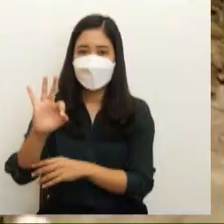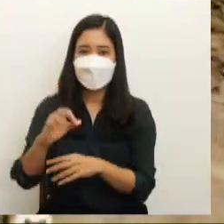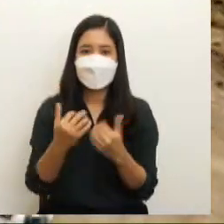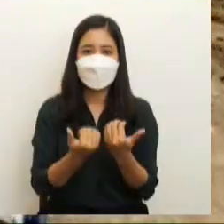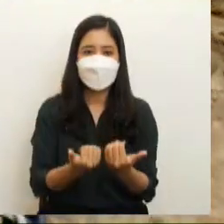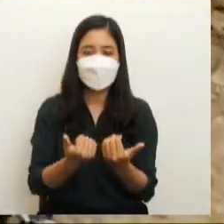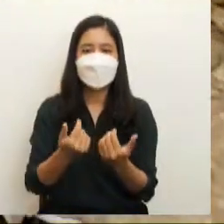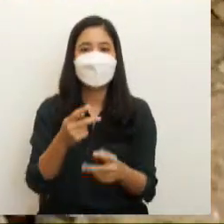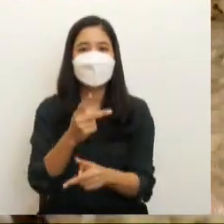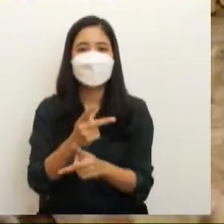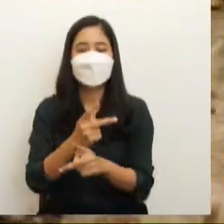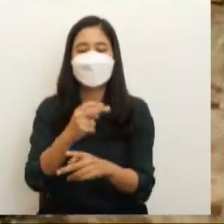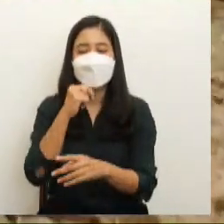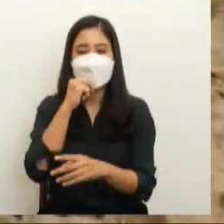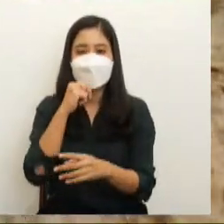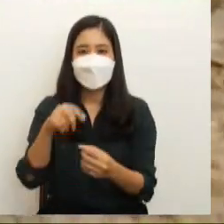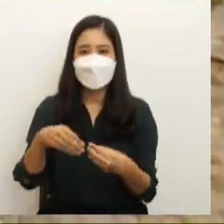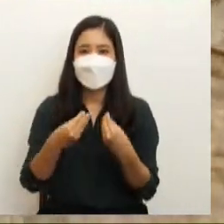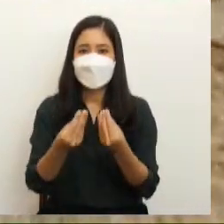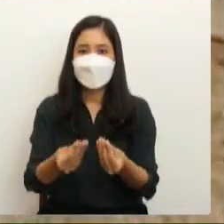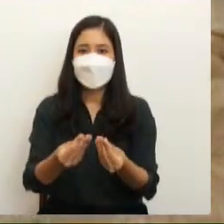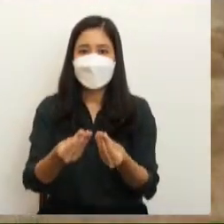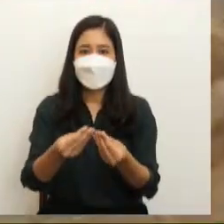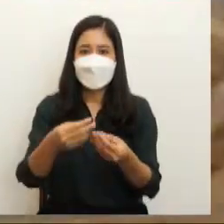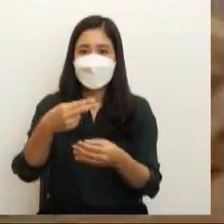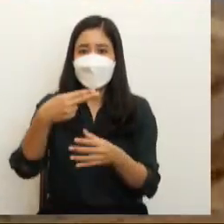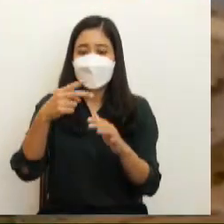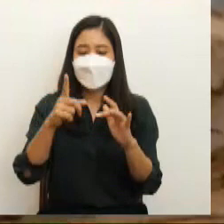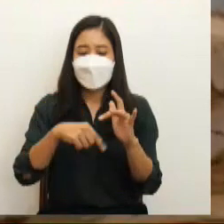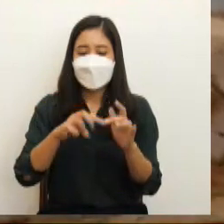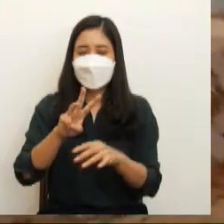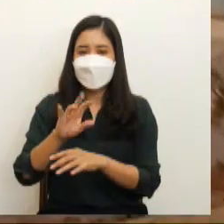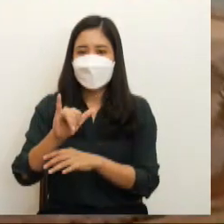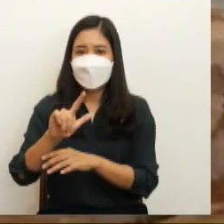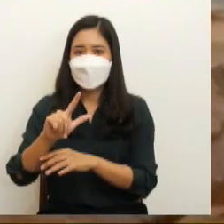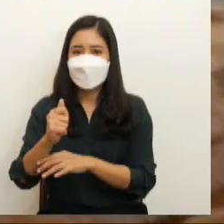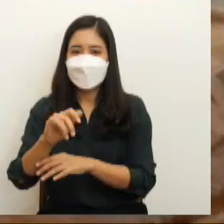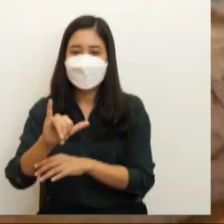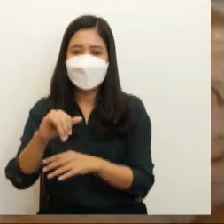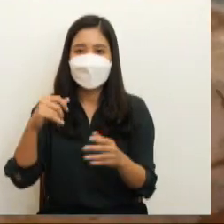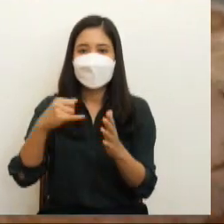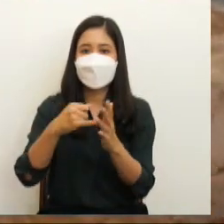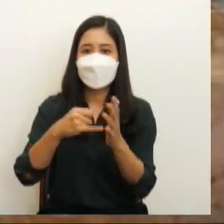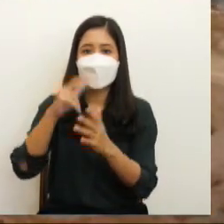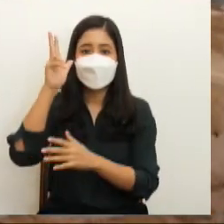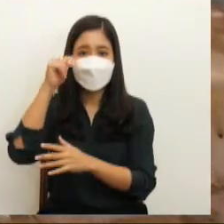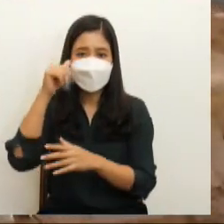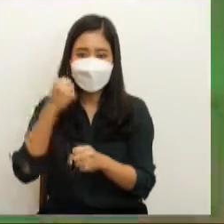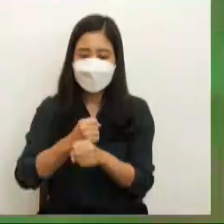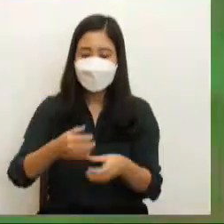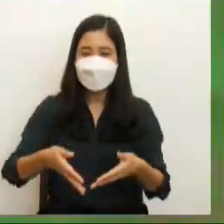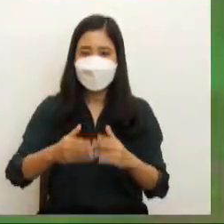ครงการพระบรินะซึ่งท่านทรงรับเมื่อปี2155และทางโครงการชลประทานลำปางได้ดำเนินการก่อสร้างโดยใช้งบกป